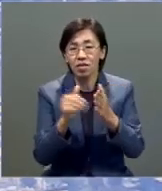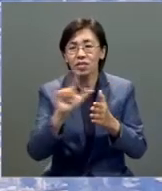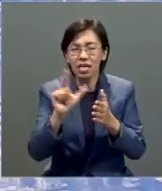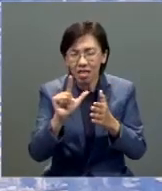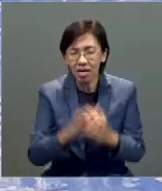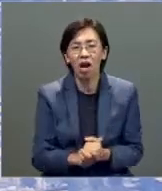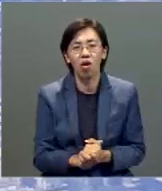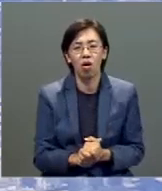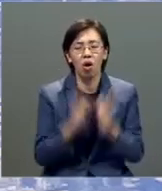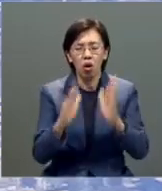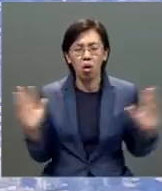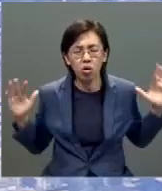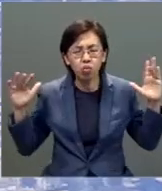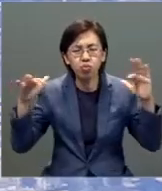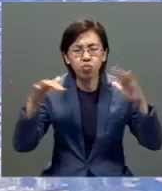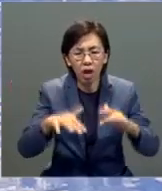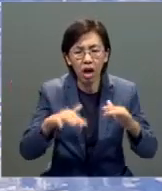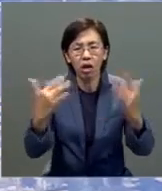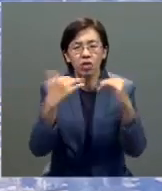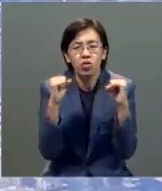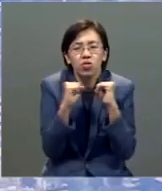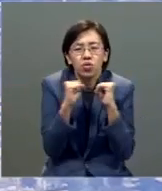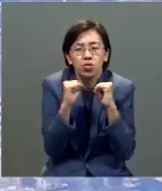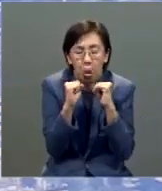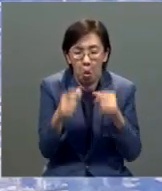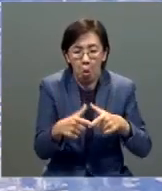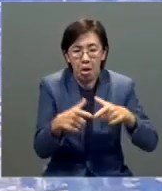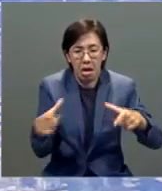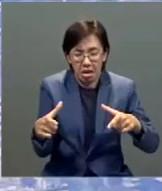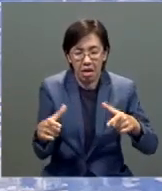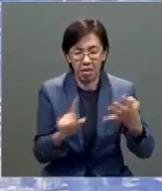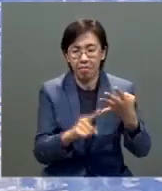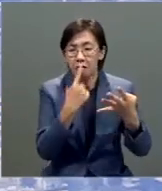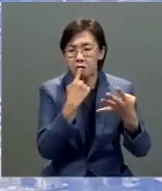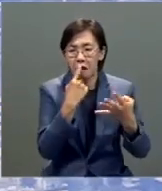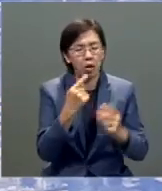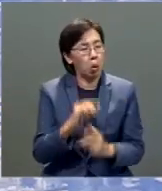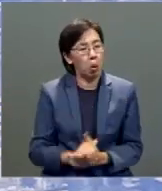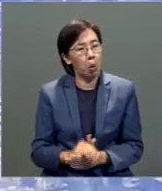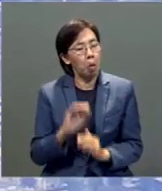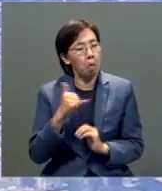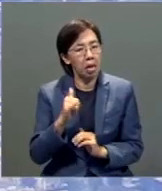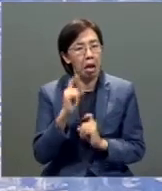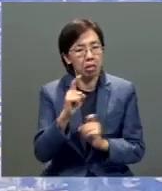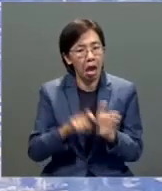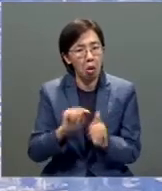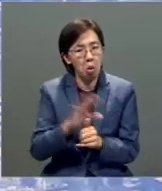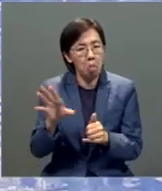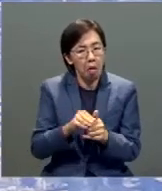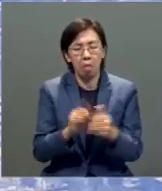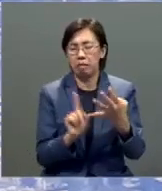มีที่คนมาจำนวนมากๆมีติดแอร์อะไรหลายใหญ่ๆอยู่สีแดงนี่ยิ่งเสี่ยงสูงเลยอย่างที่เราบอกว่าก็คงยังไม่อยาก